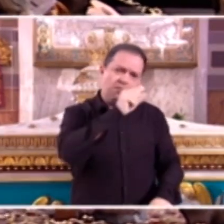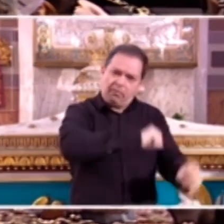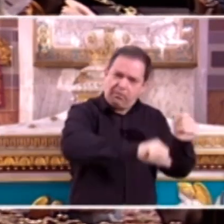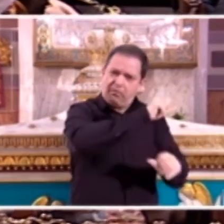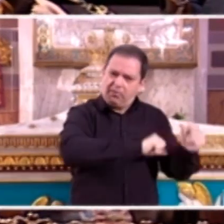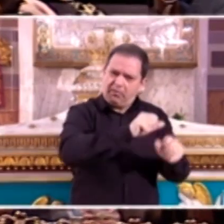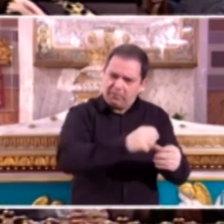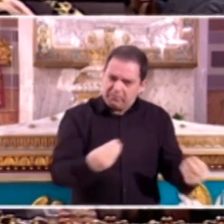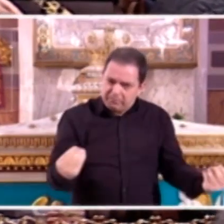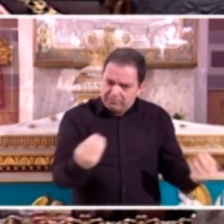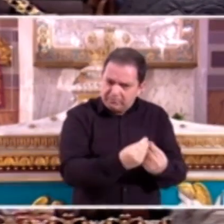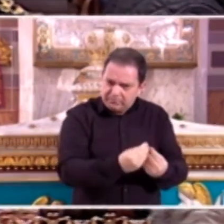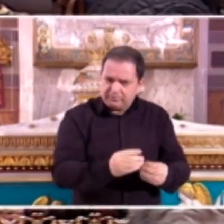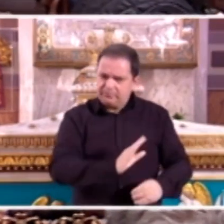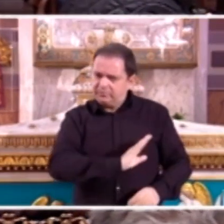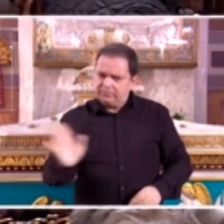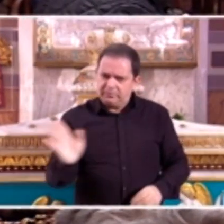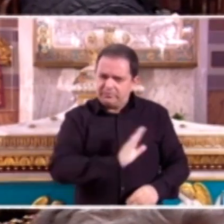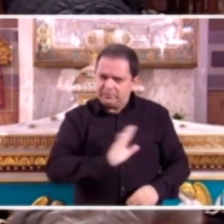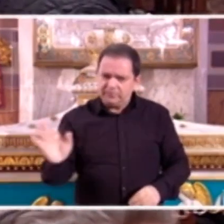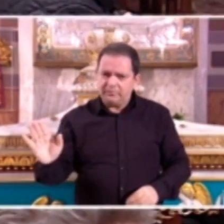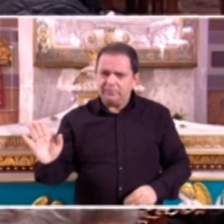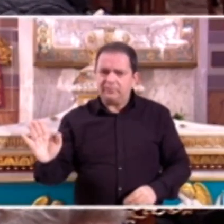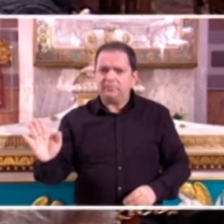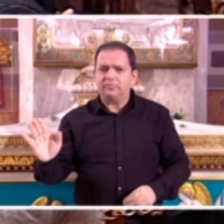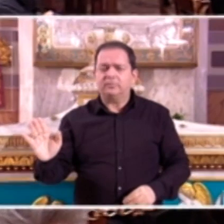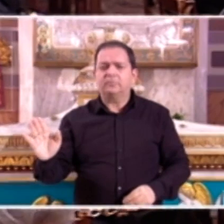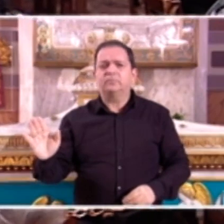μέλη. Μη